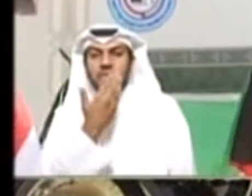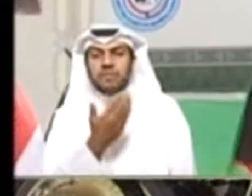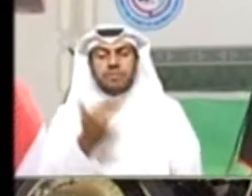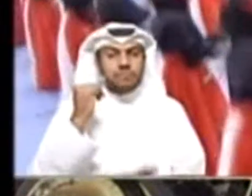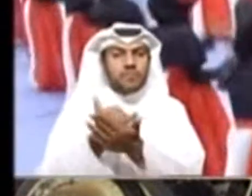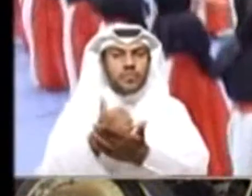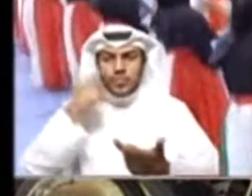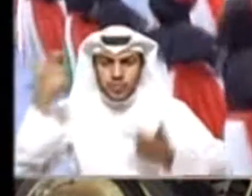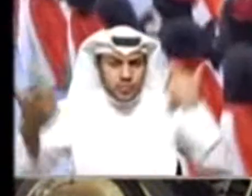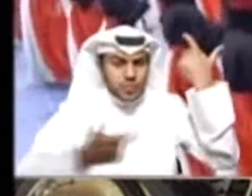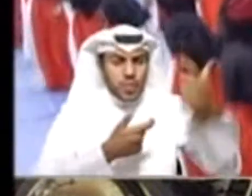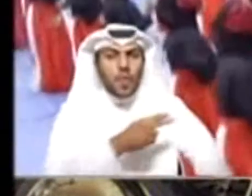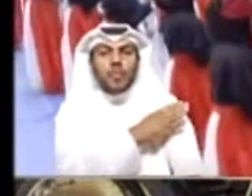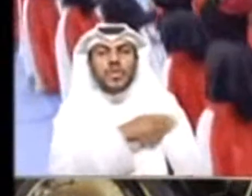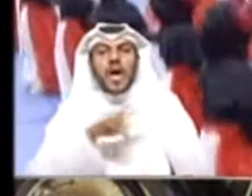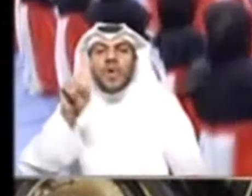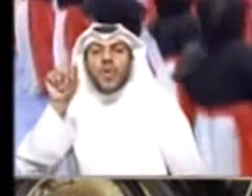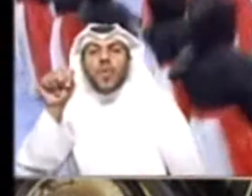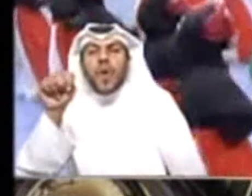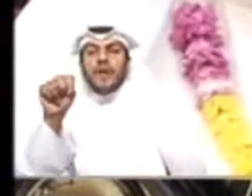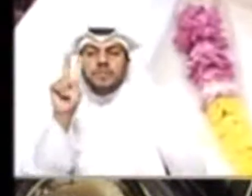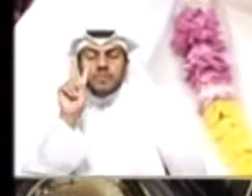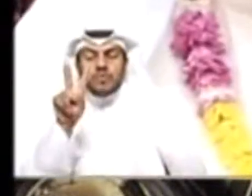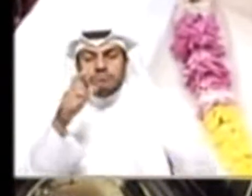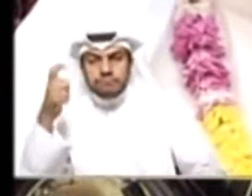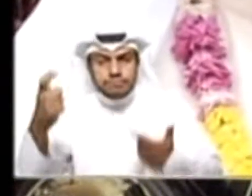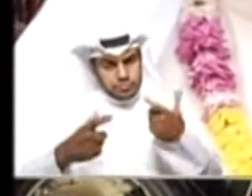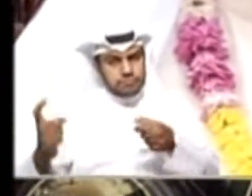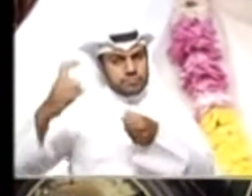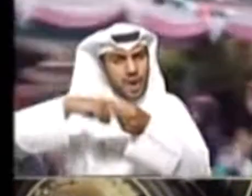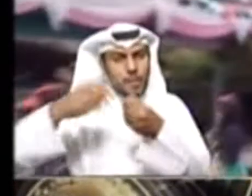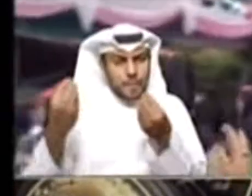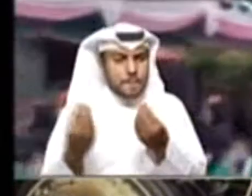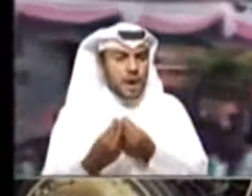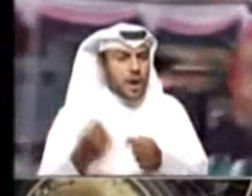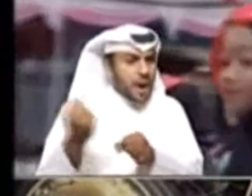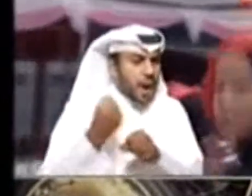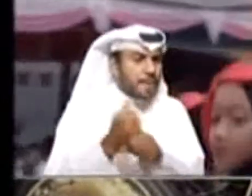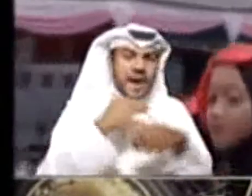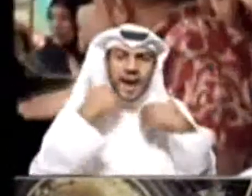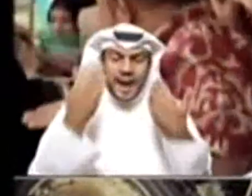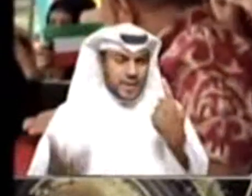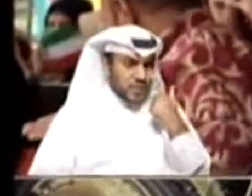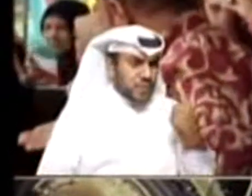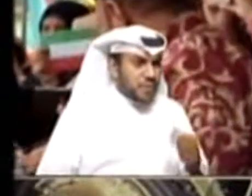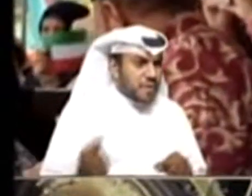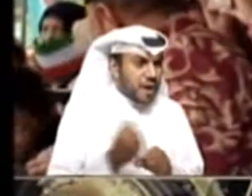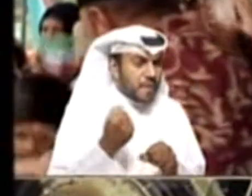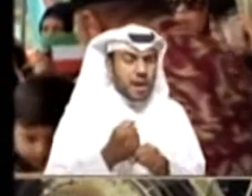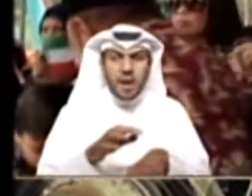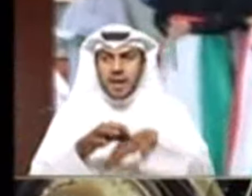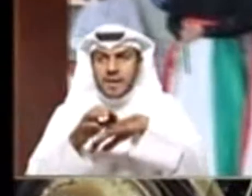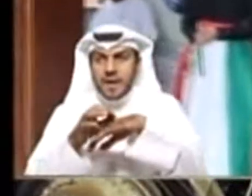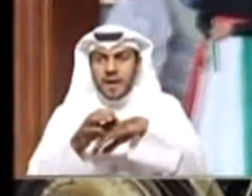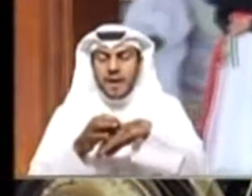وضعت الهيئة الخيرية الإسلامية العالمية وبالتعاون مع فريق مرايم الخير ومجموعة من أصحاب الأيادي البيضاء حجر